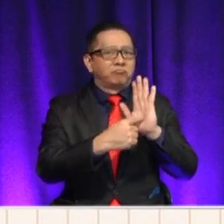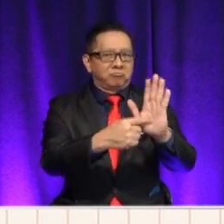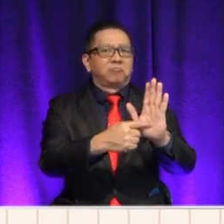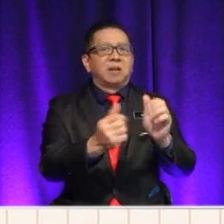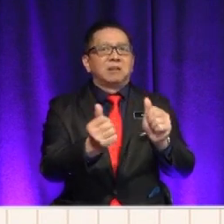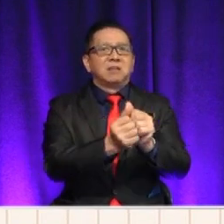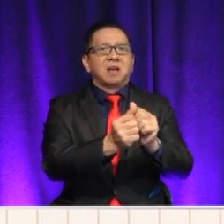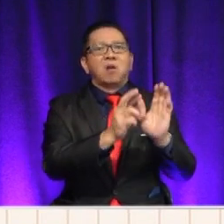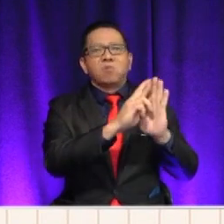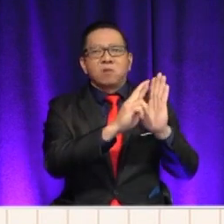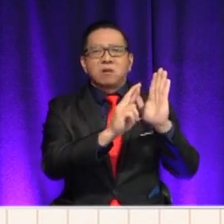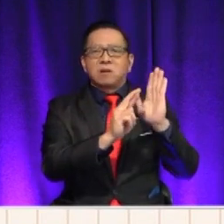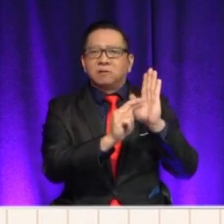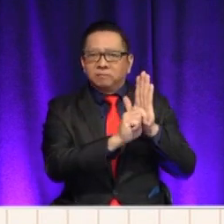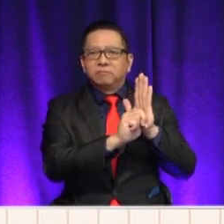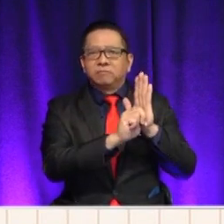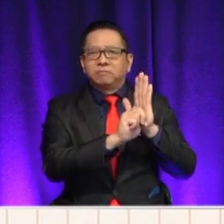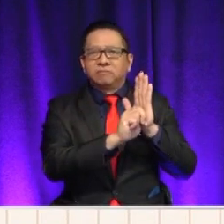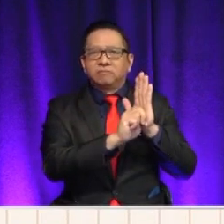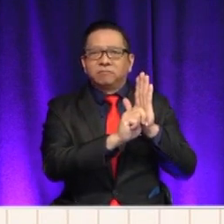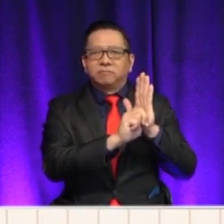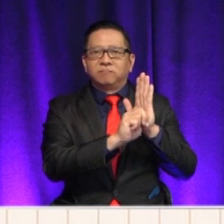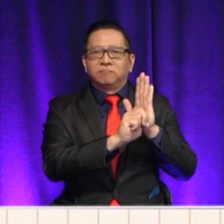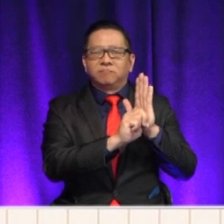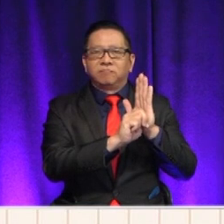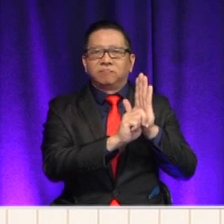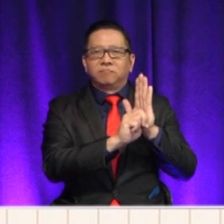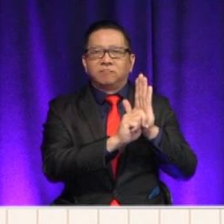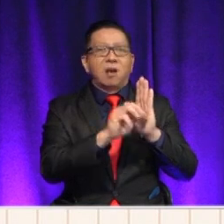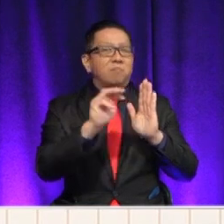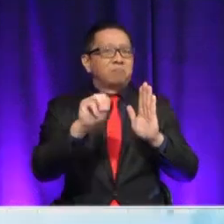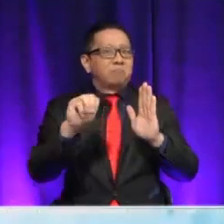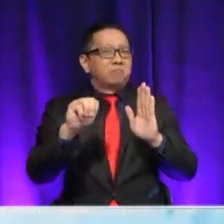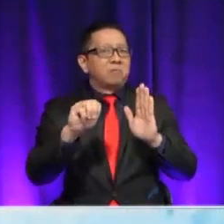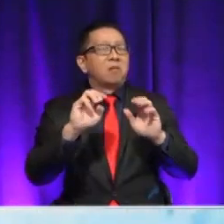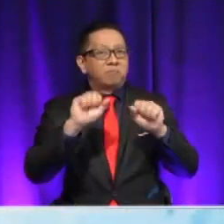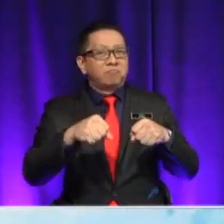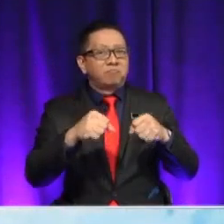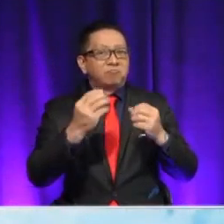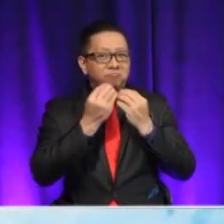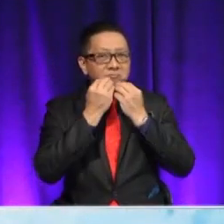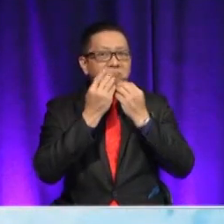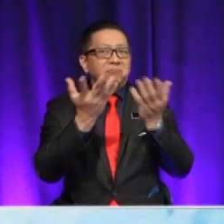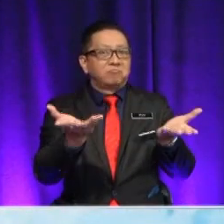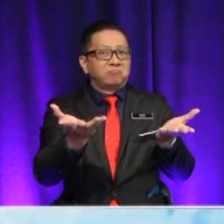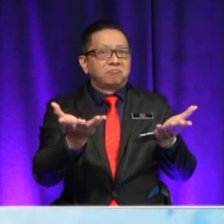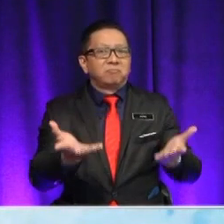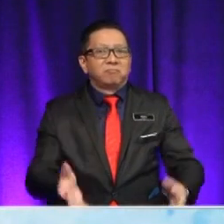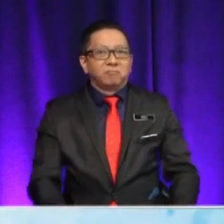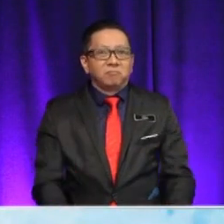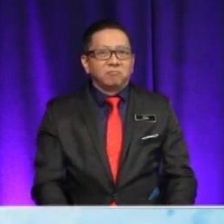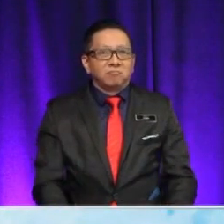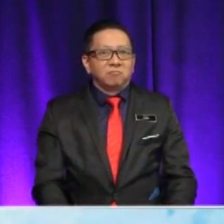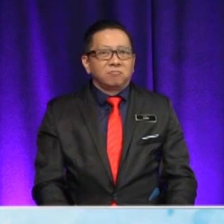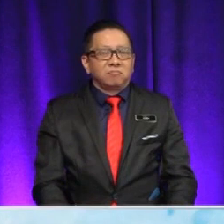ni dengan rukun negara kita? Okey, siapa yang nak boleh terangkan? Mungkin dah baca ataupun dah